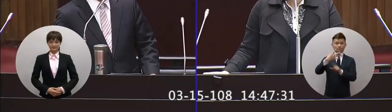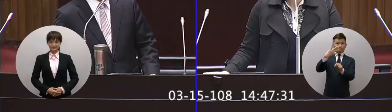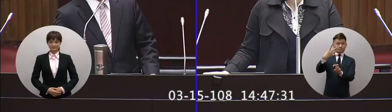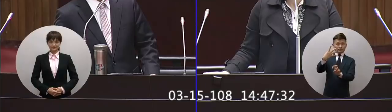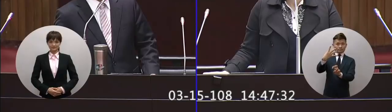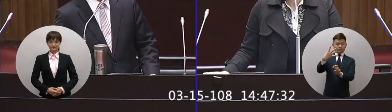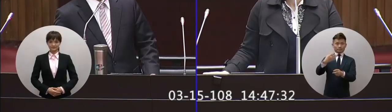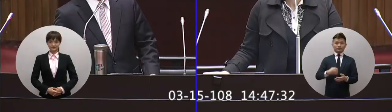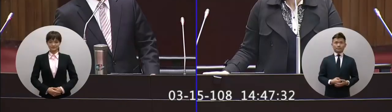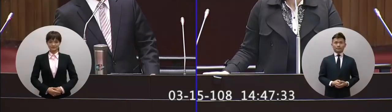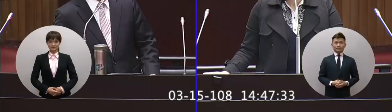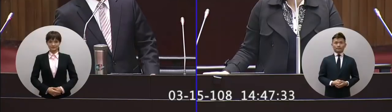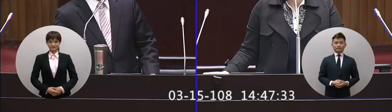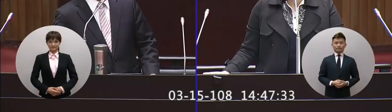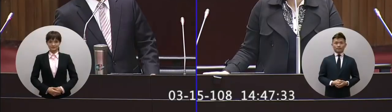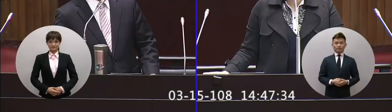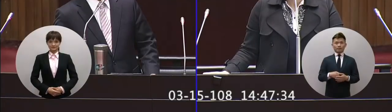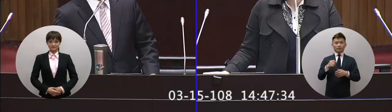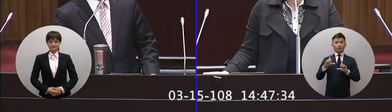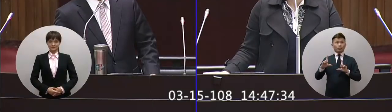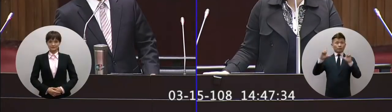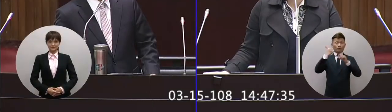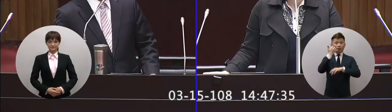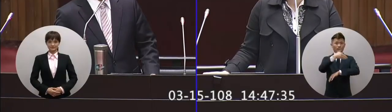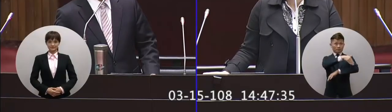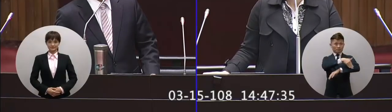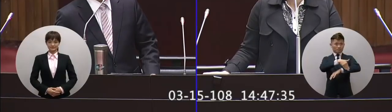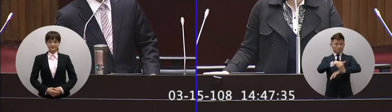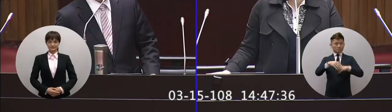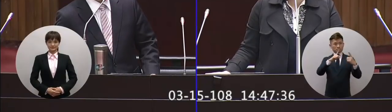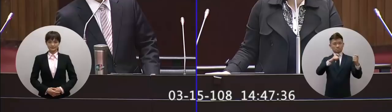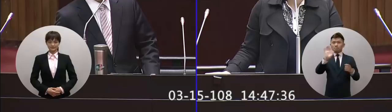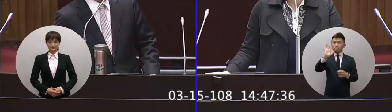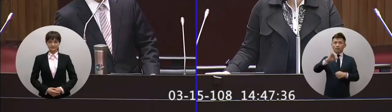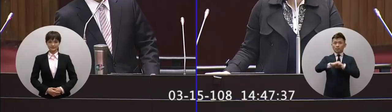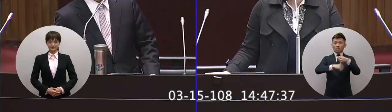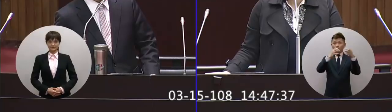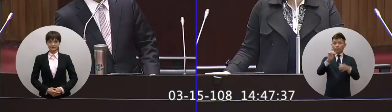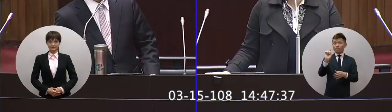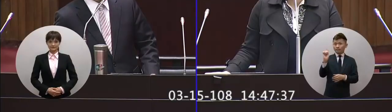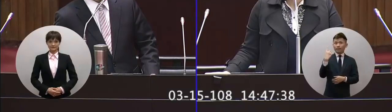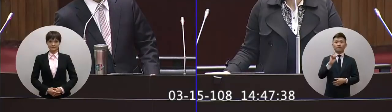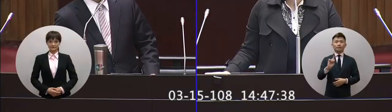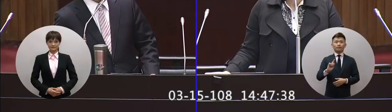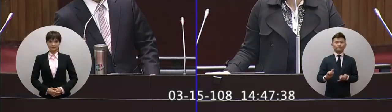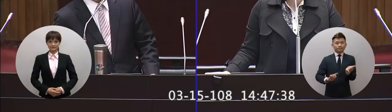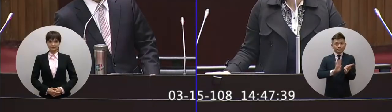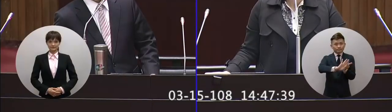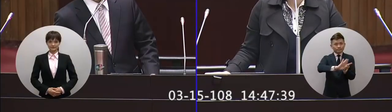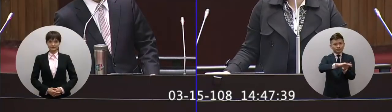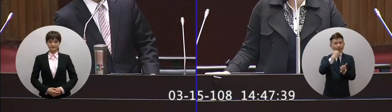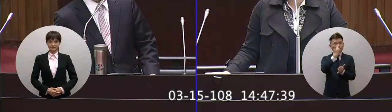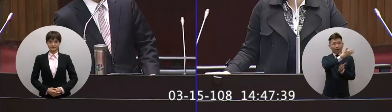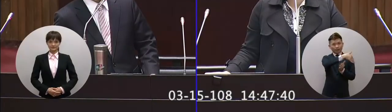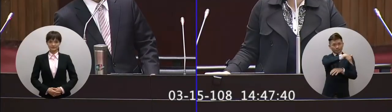4月20号，好，这个不要告别东海岸，主要的原因，也就是因为在东海岸有